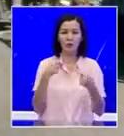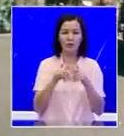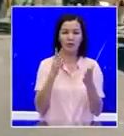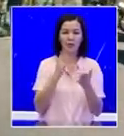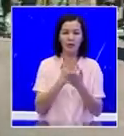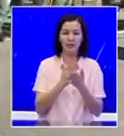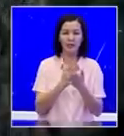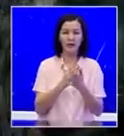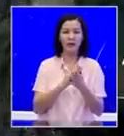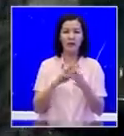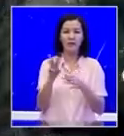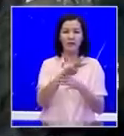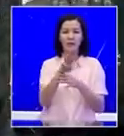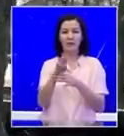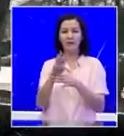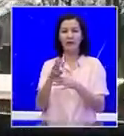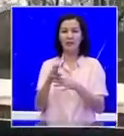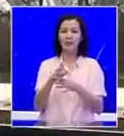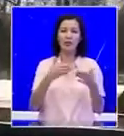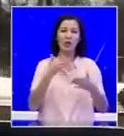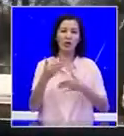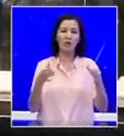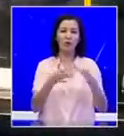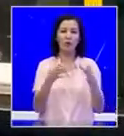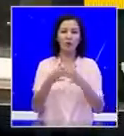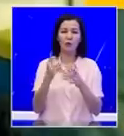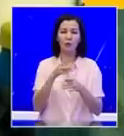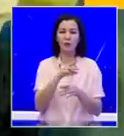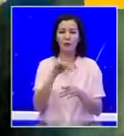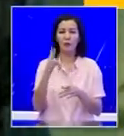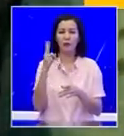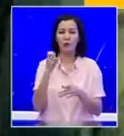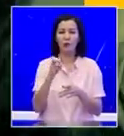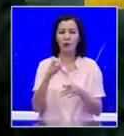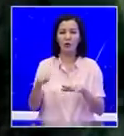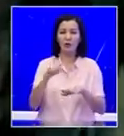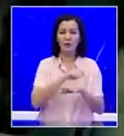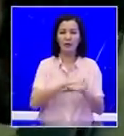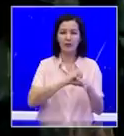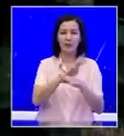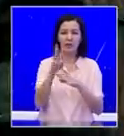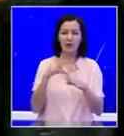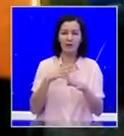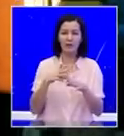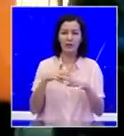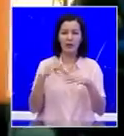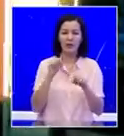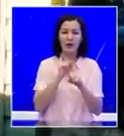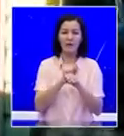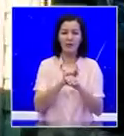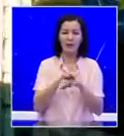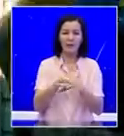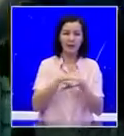тартылыпты. Дезинфекциялық жаяу патрульдік топ аудан бойынша 1 миллионнан аса шаршы метр көлемді қамтыды. Автобекеттер,